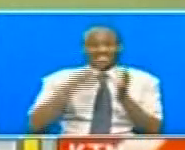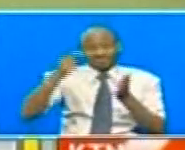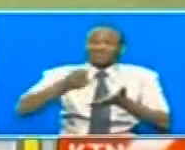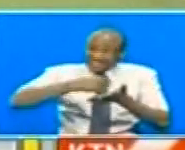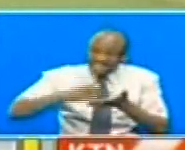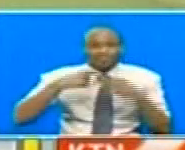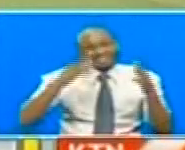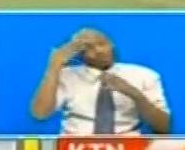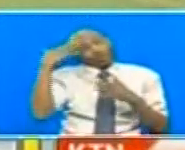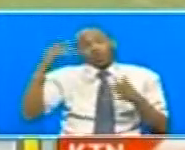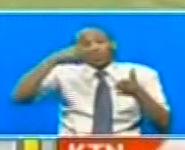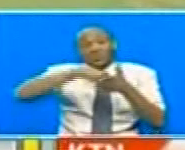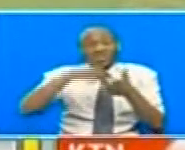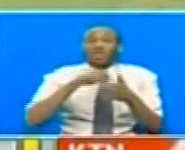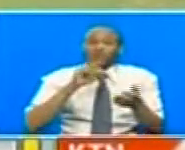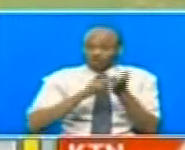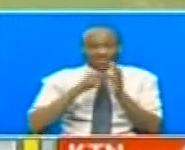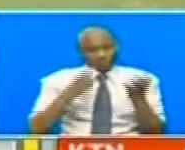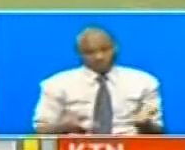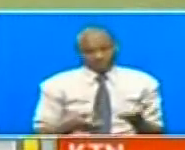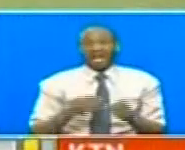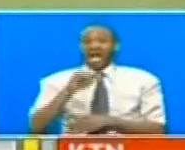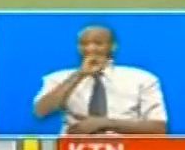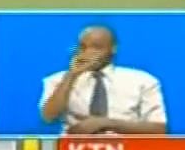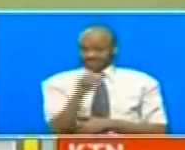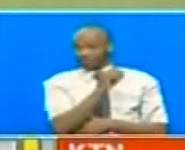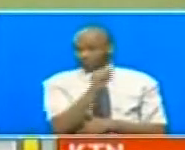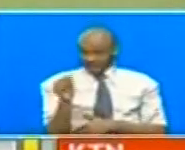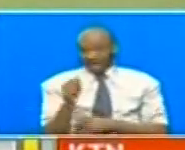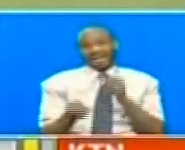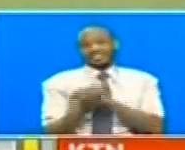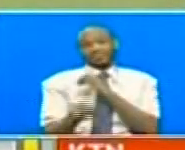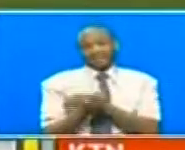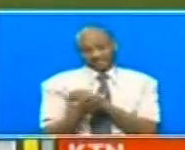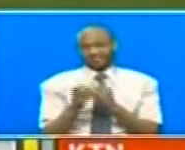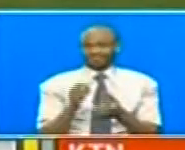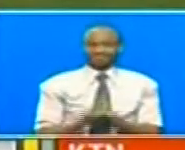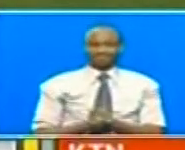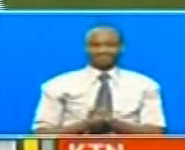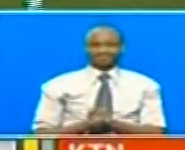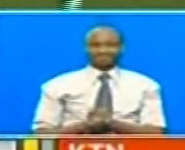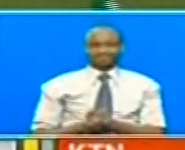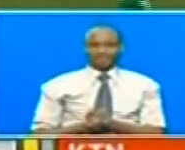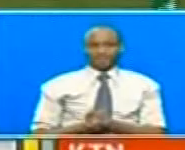linalosimamia maswala ya wachezaji nchini. Hassan Jumaa anaelezea ni kwa nini.